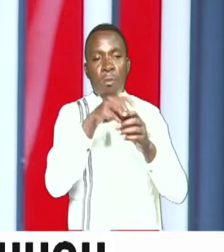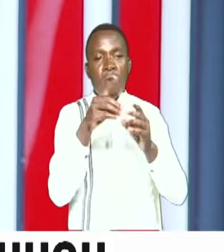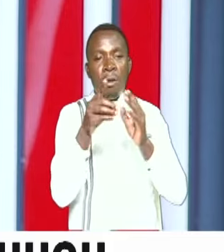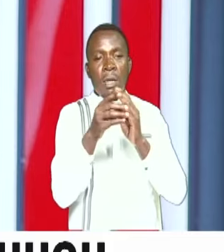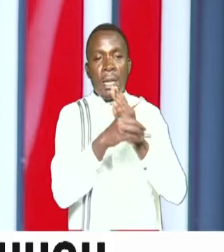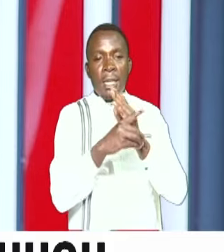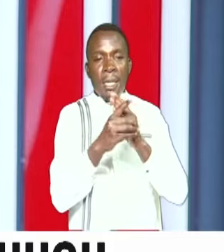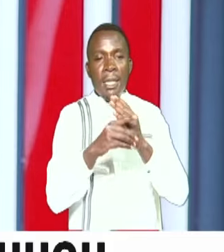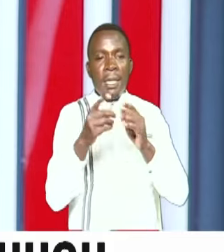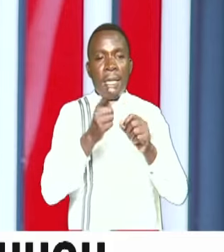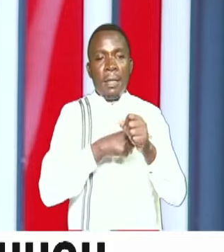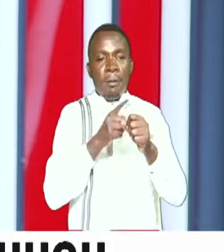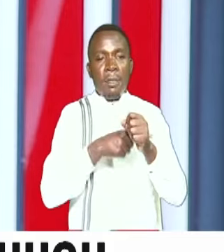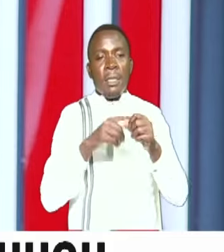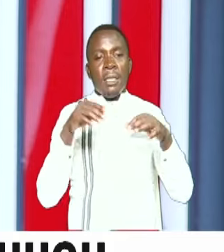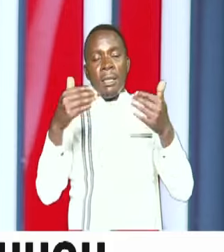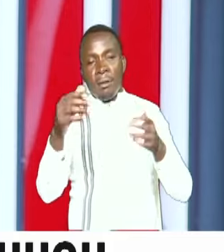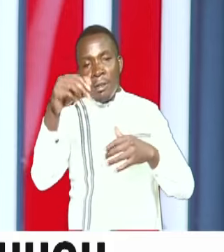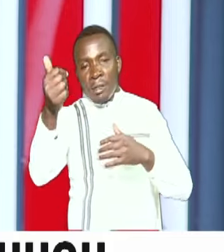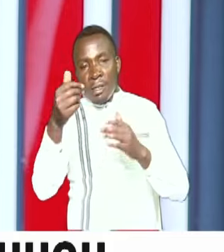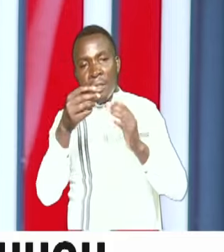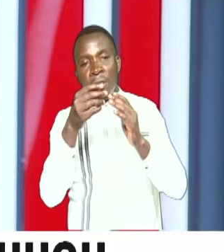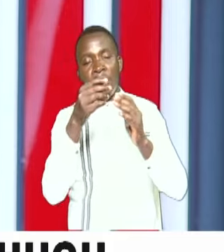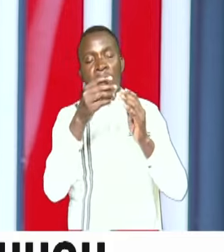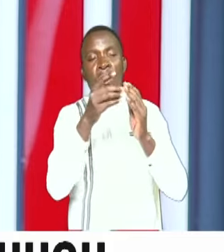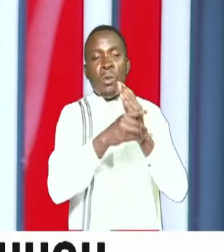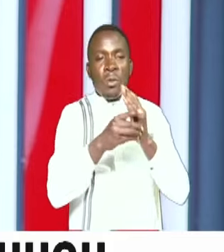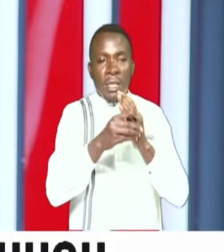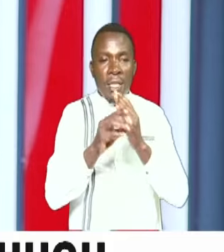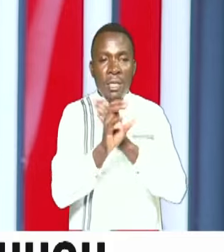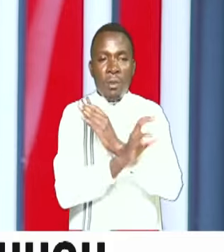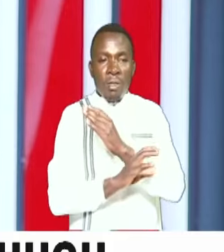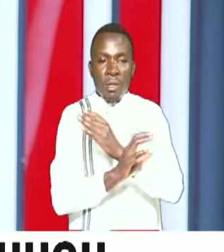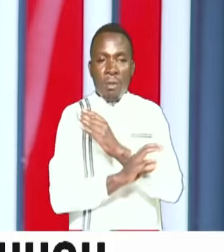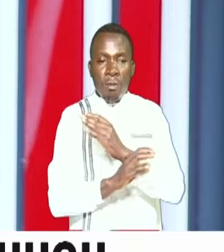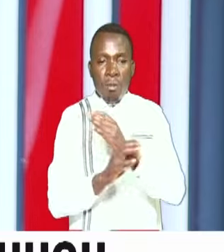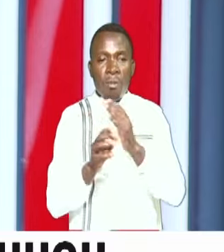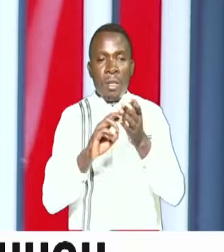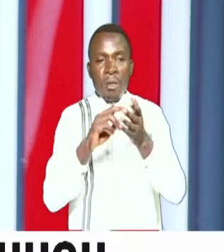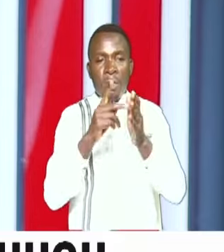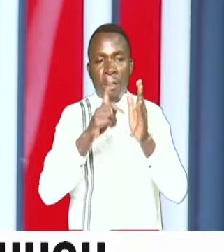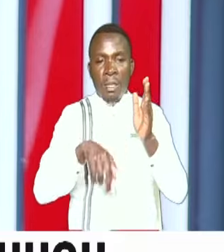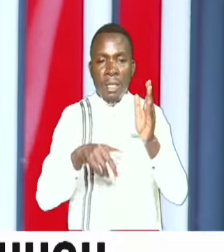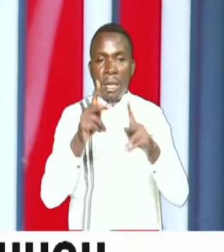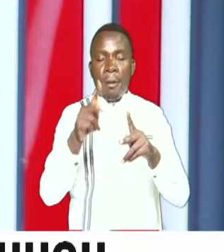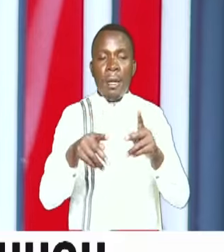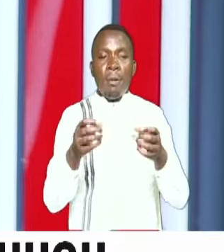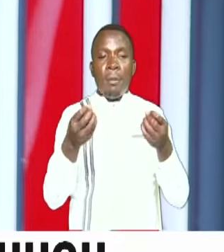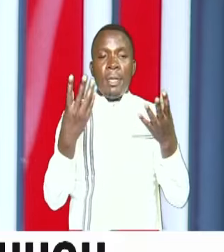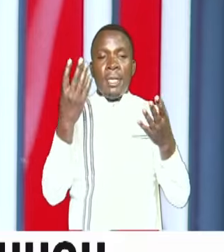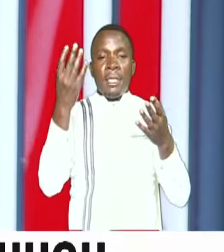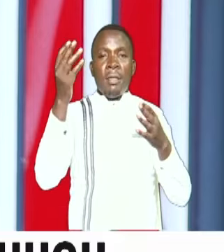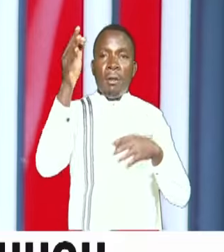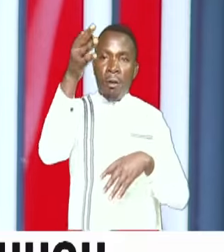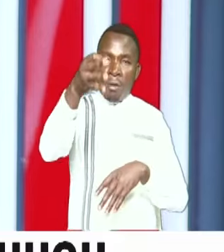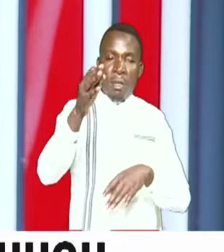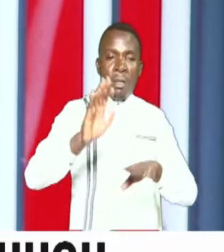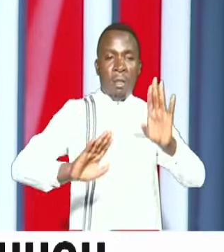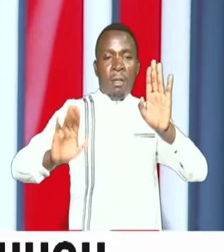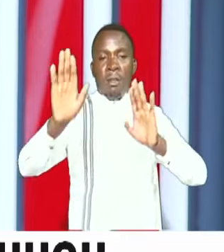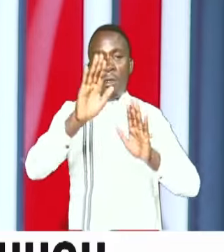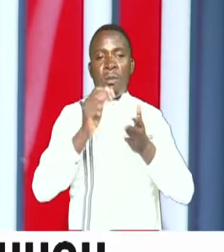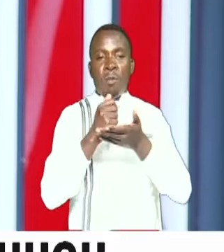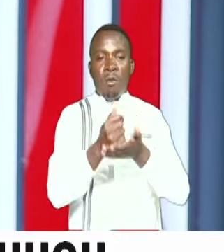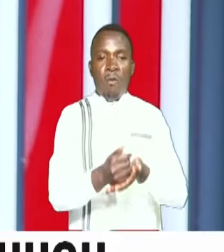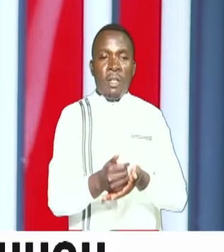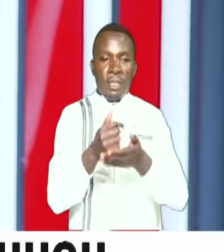tw'igihugu bahawa akazi gahoraho ko gukora abari abantu benshi bazagira uruhare nabo mu kutunga imiryango yabo